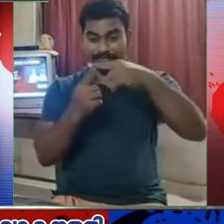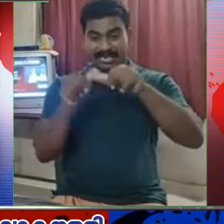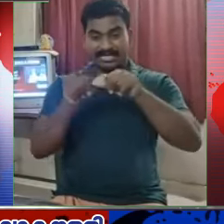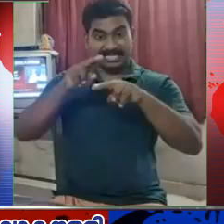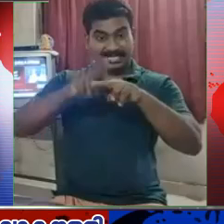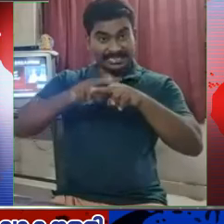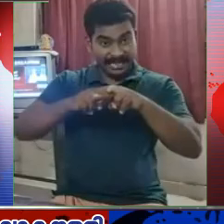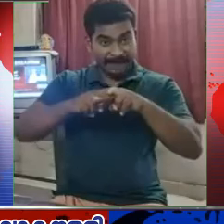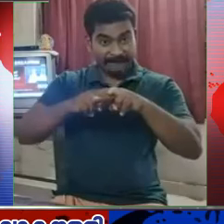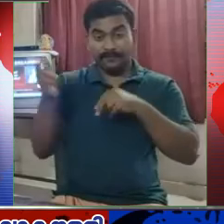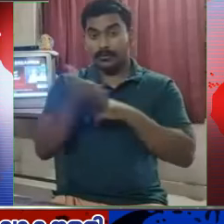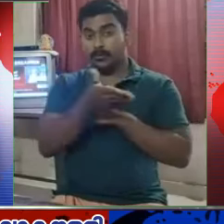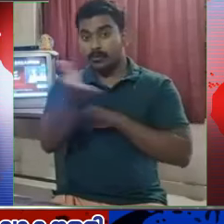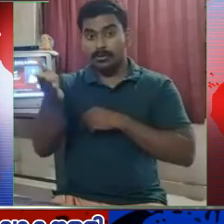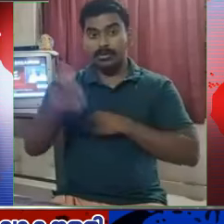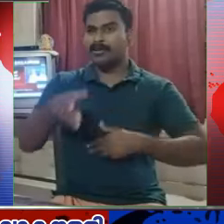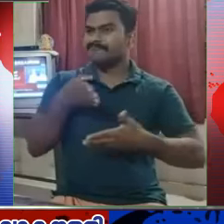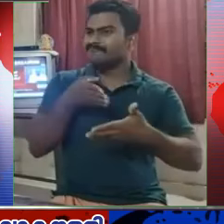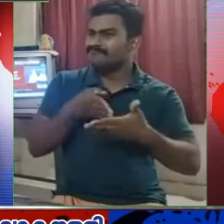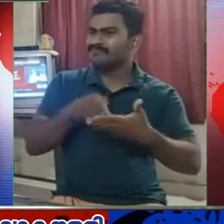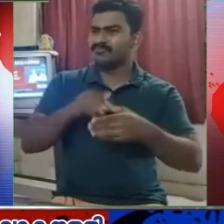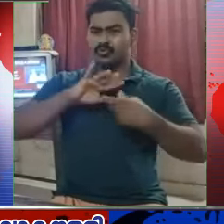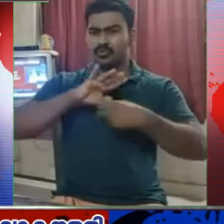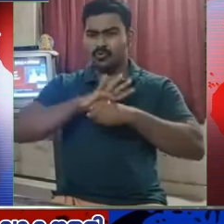500 രൂപ വീതം ബാങ്കുകളിലെത്തിയത്